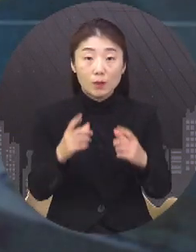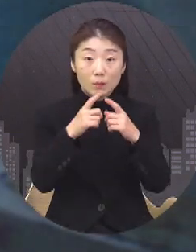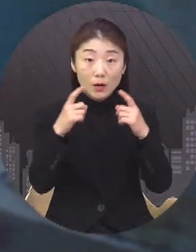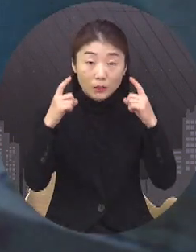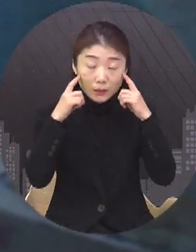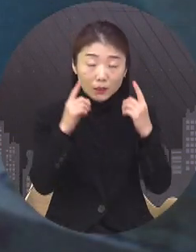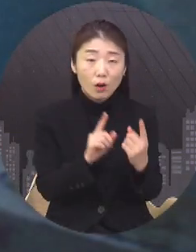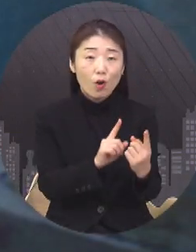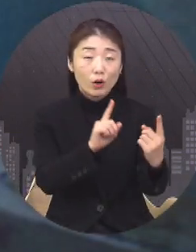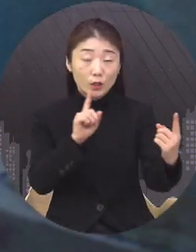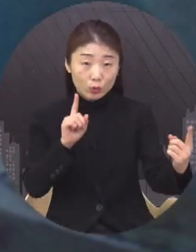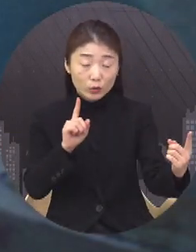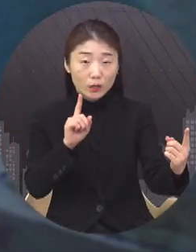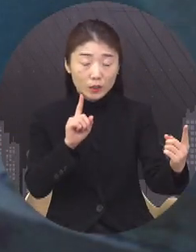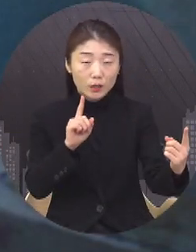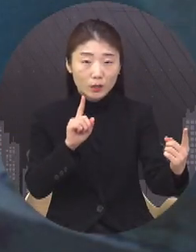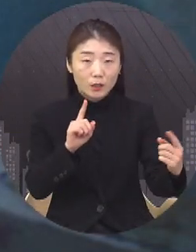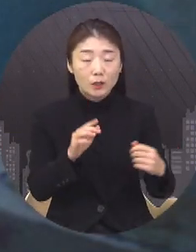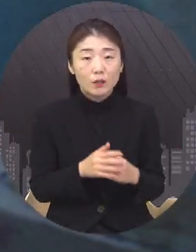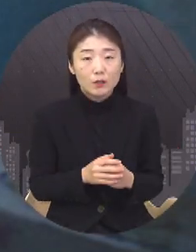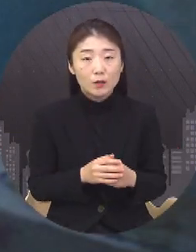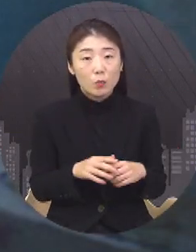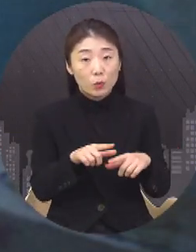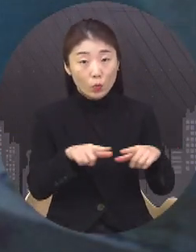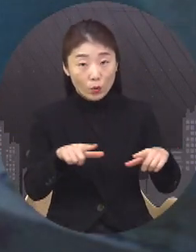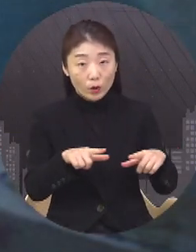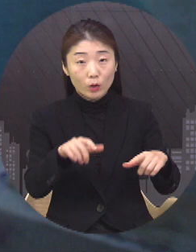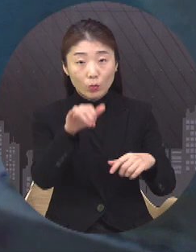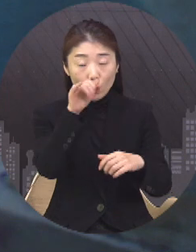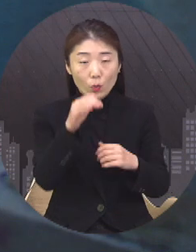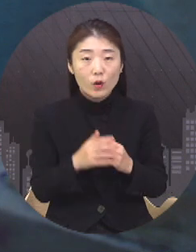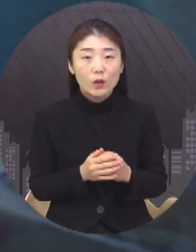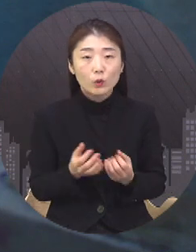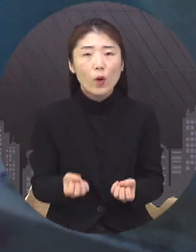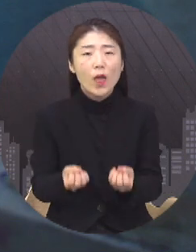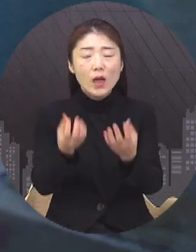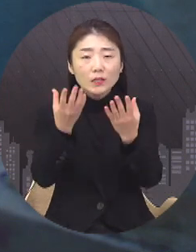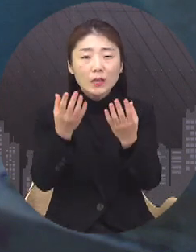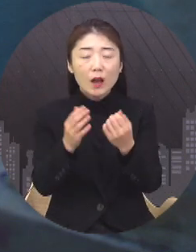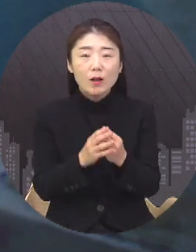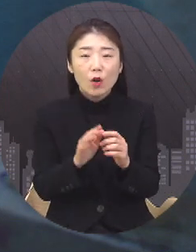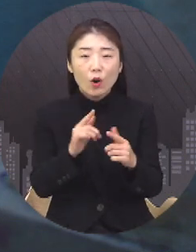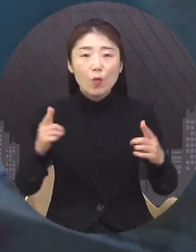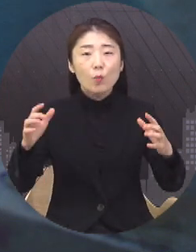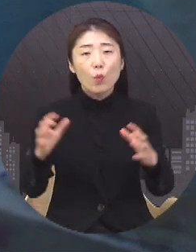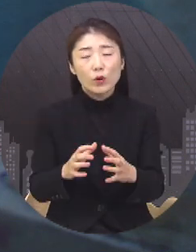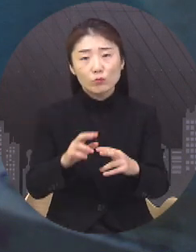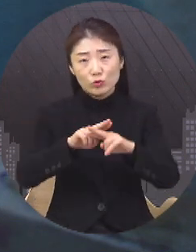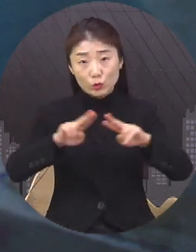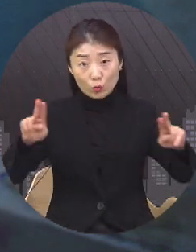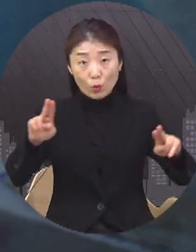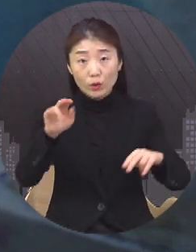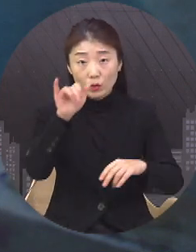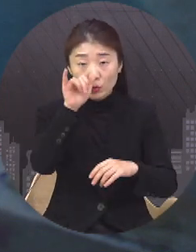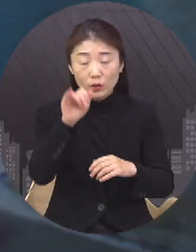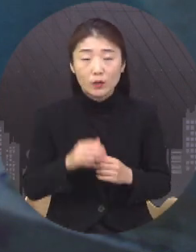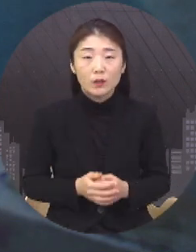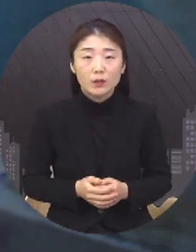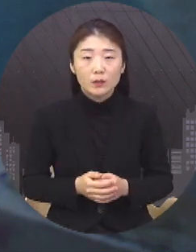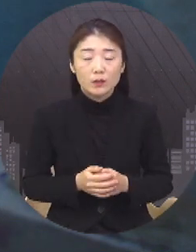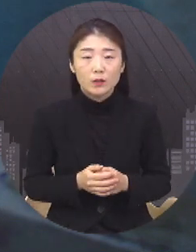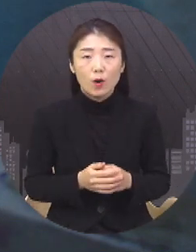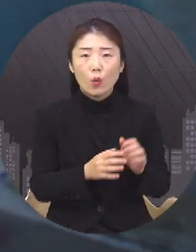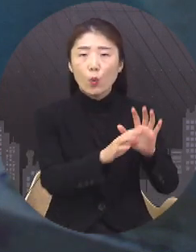거리 두기가 일상화 되었고 행사와 모임 1 축소되는 등 생활 속 여러 방영 수칙 소개 코로나 이브와 의